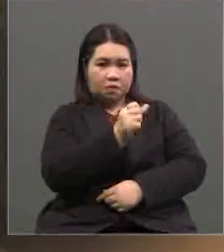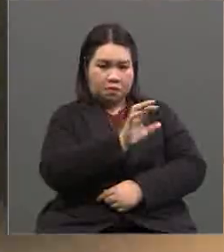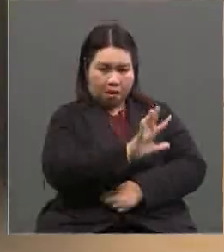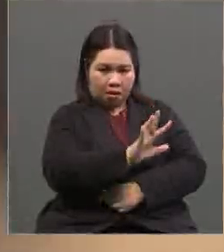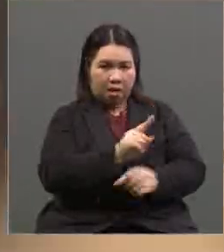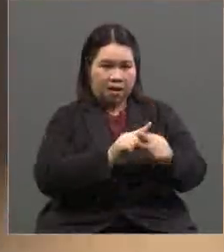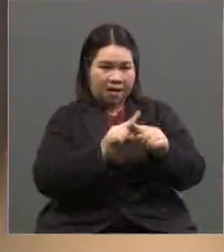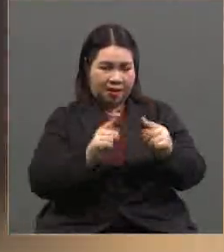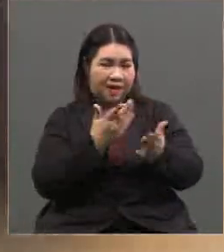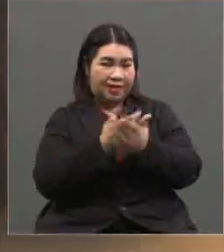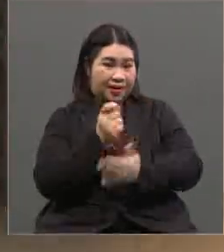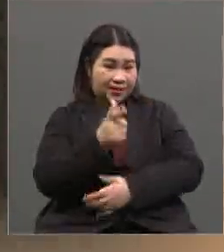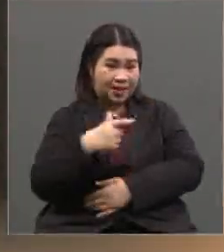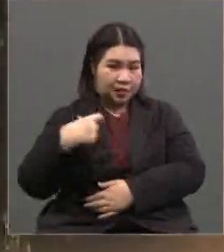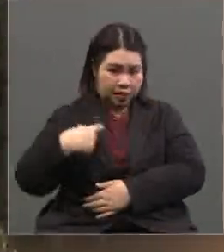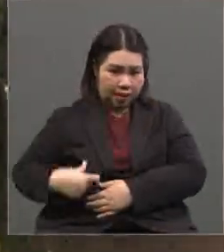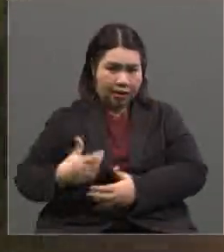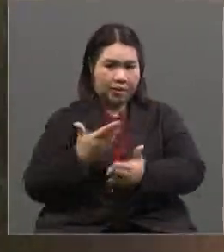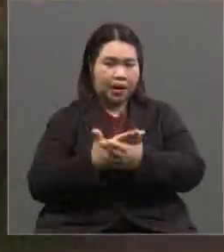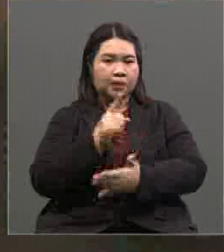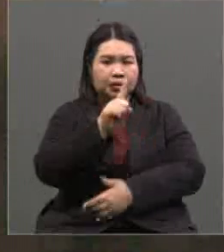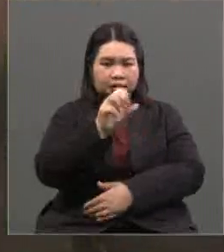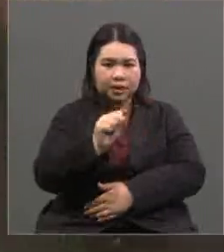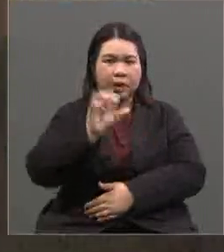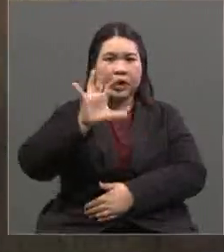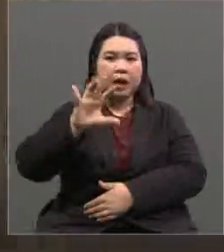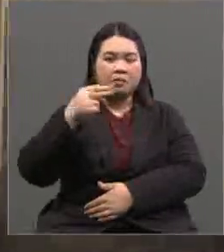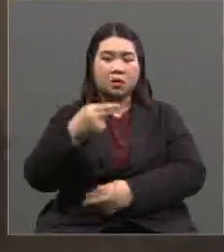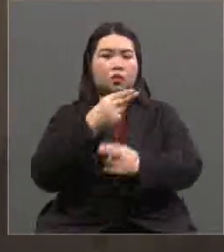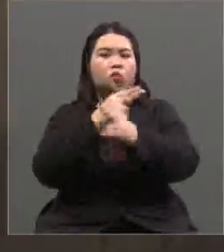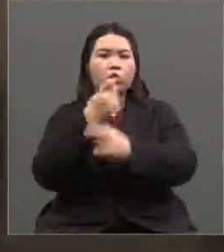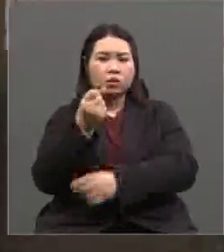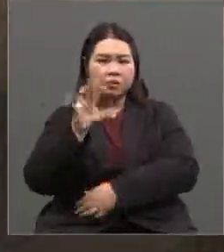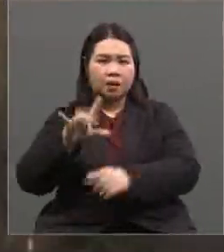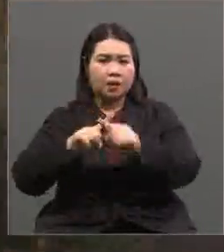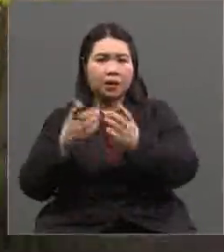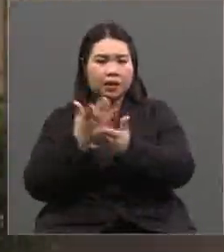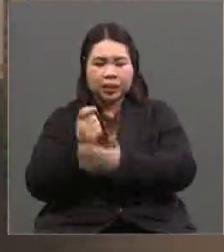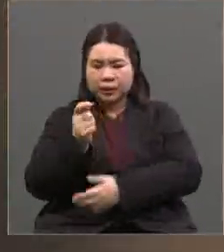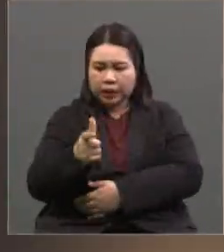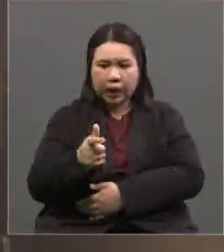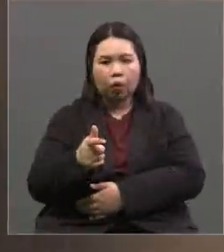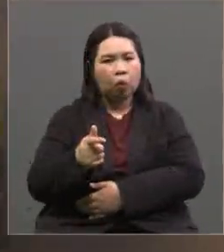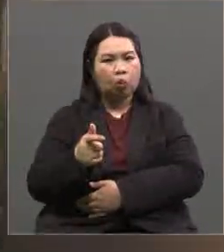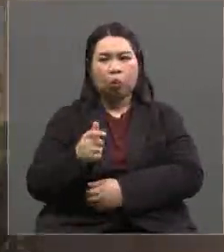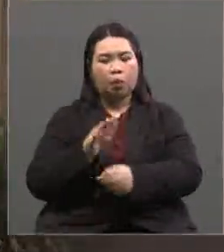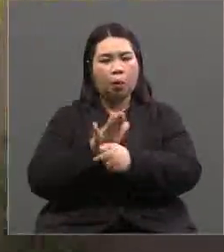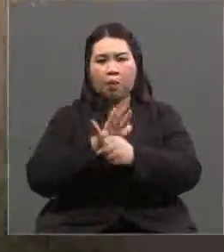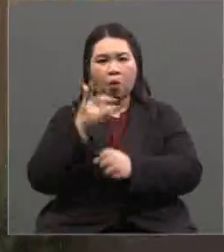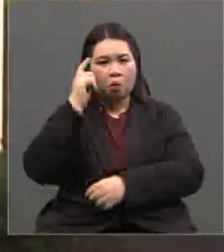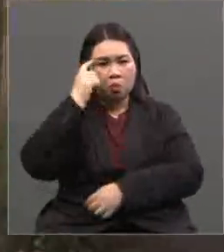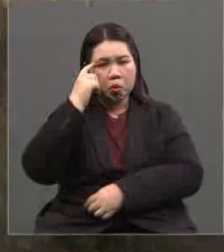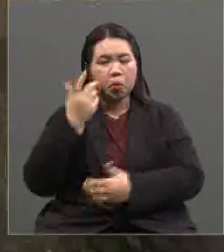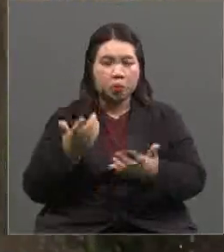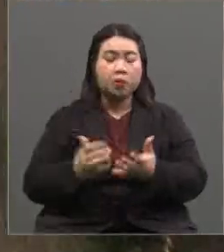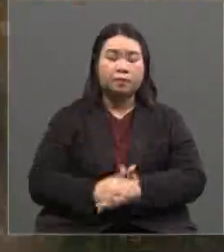ค่าว่าจ้างทนายคดีละ 150,000 บาทจึงไม่รู้ว่าจะมีเงินเพียงพอในการจ้างทนายความให้มาดำเนินคดีอีกกว่า10คดีหรือ